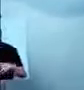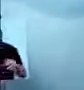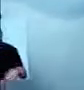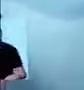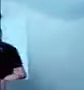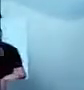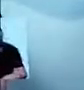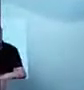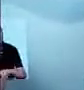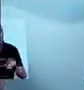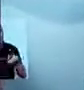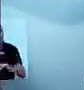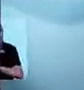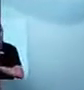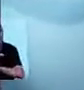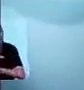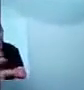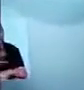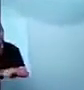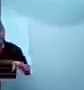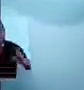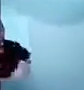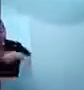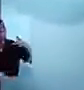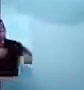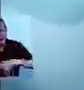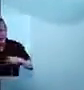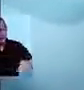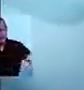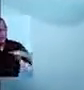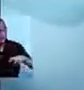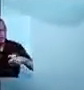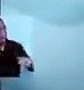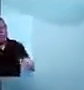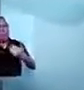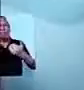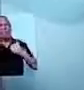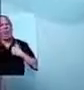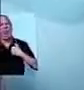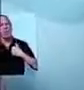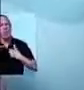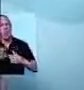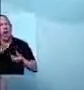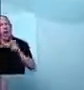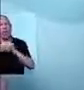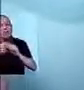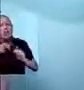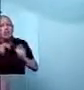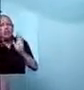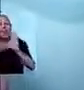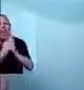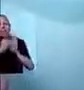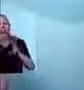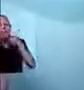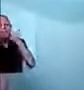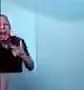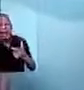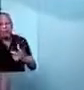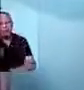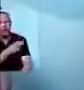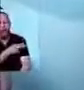עוברים. כל הזעם של הציבור מופנה אלינו, הפכתם אותנו על תקן של פקחים, של